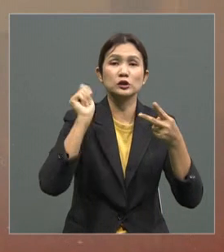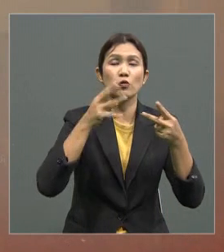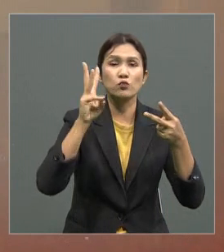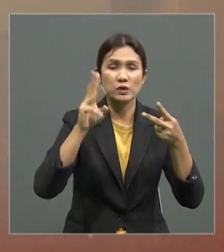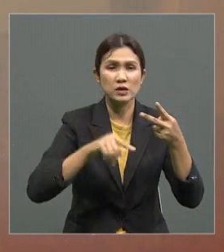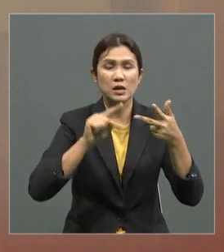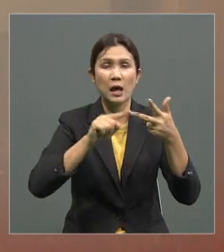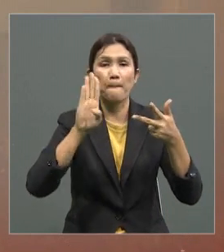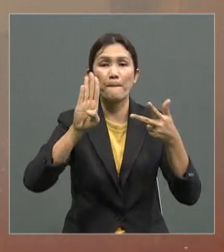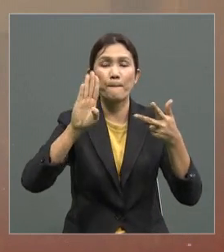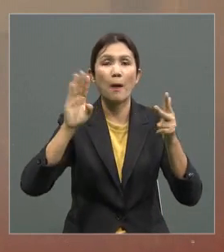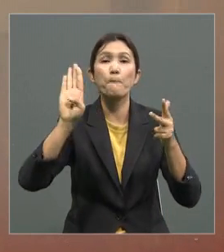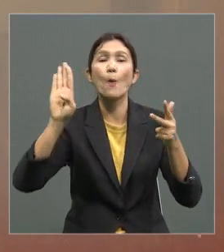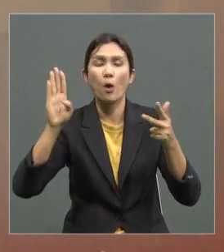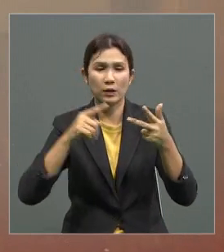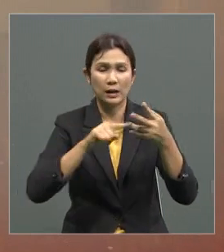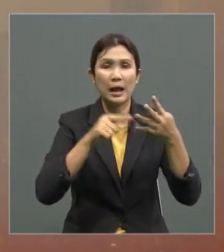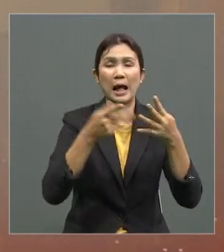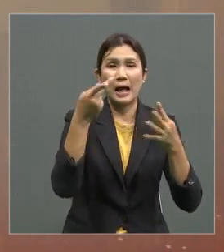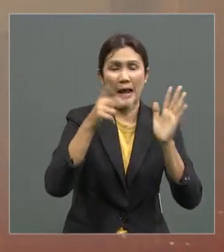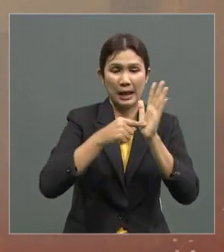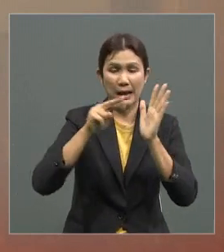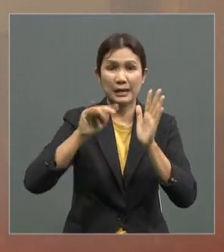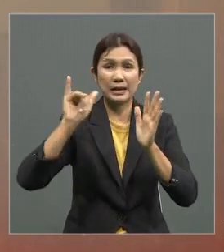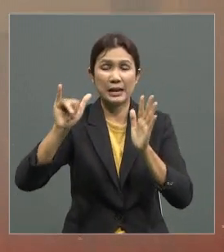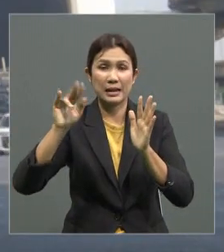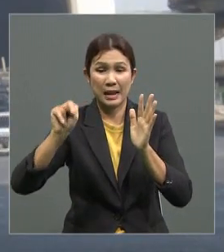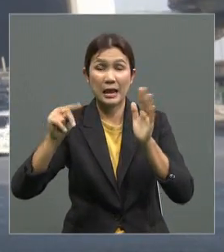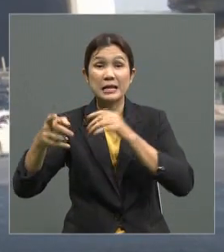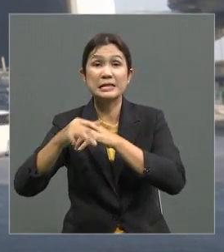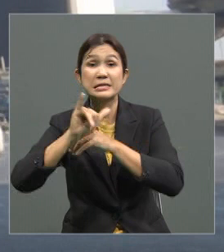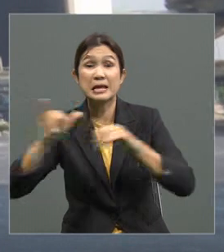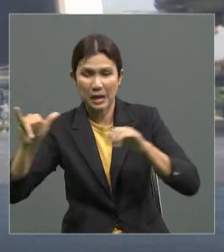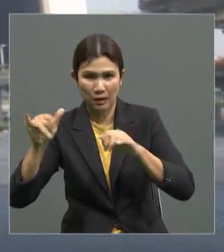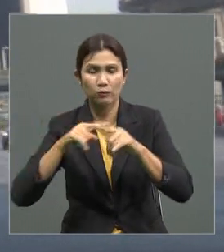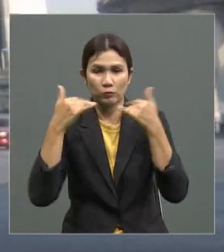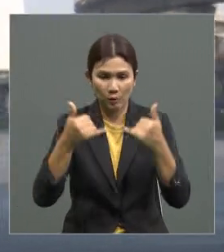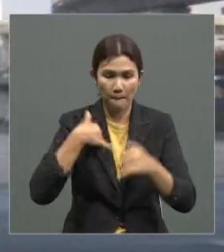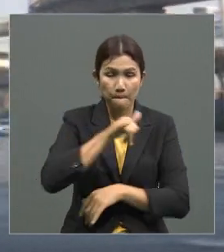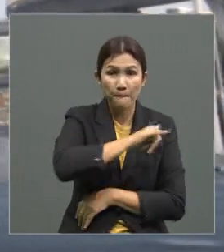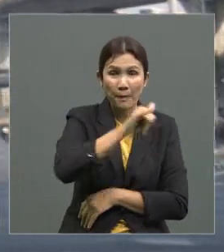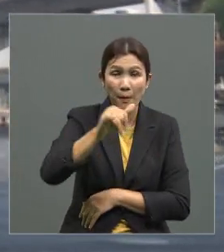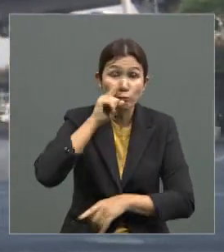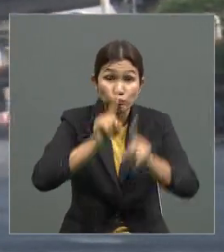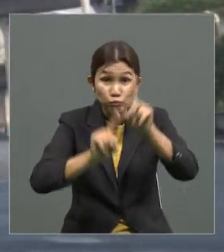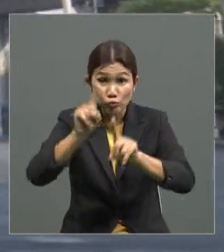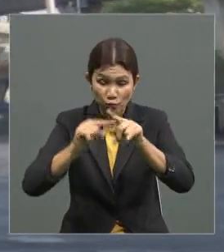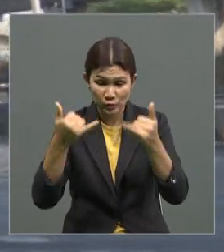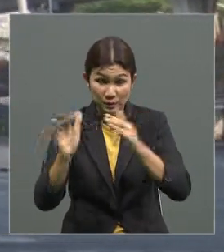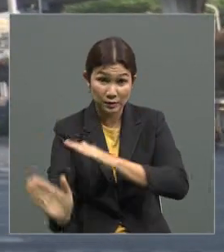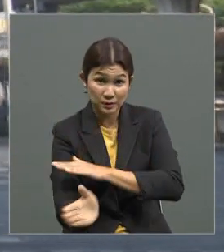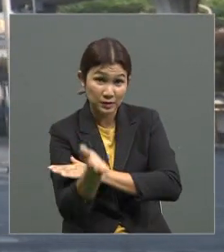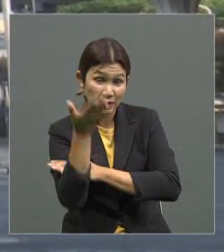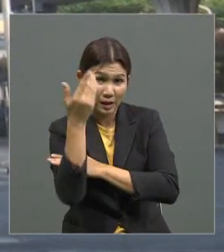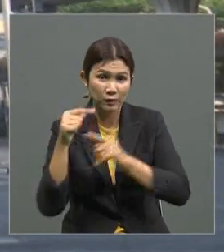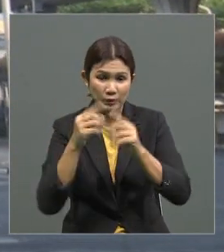บอนแล้วก็ในพื้นที่คันนายาวค่ะ ครับซึ่งทีมข่าวเราก็ลงสำรวจพื้นที่ฝุ่น PM 2.5 ในเช้าวันนี้ที่บริเวณ